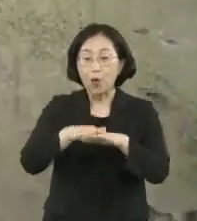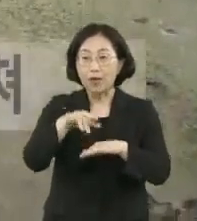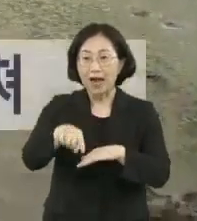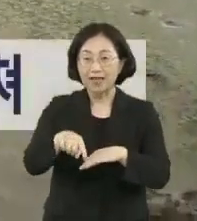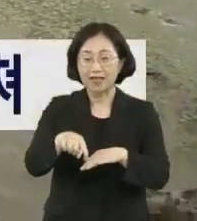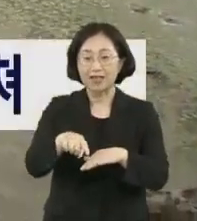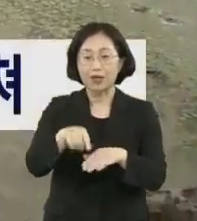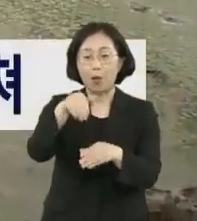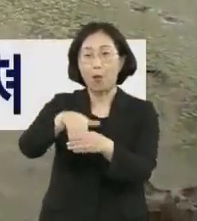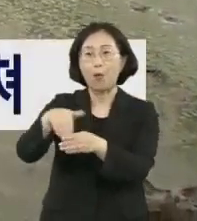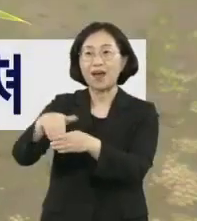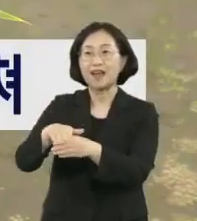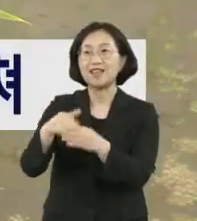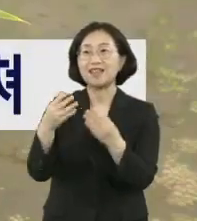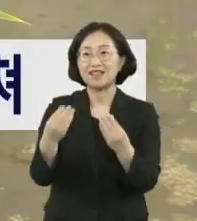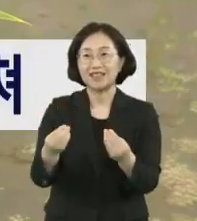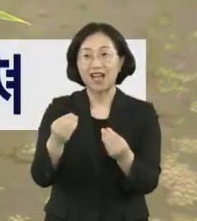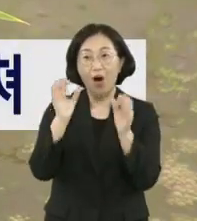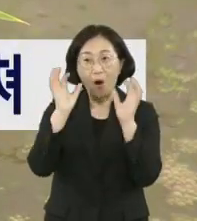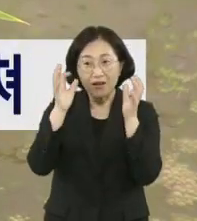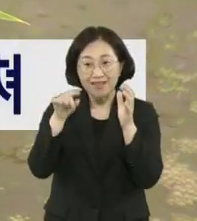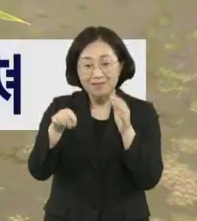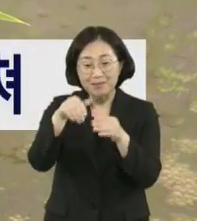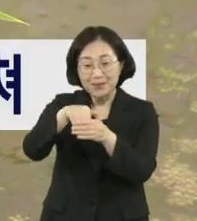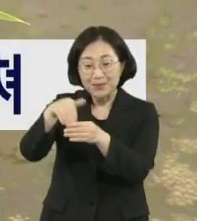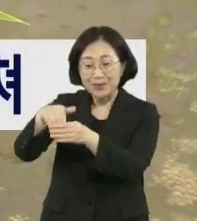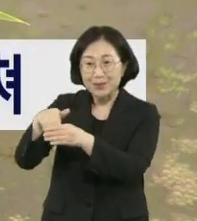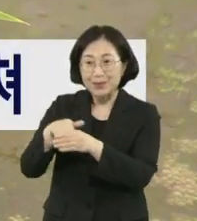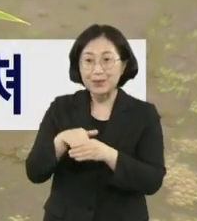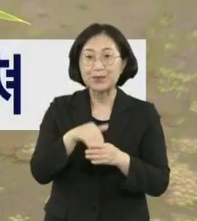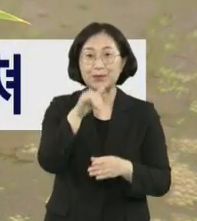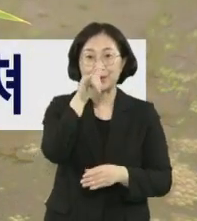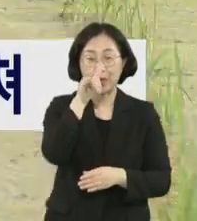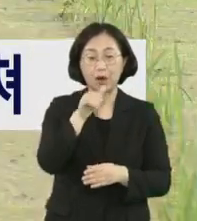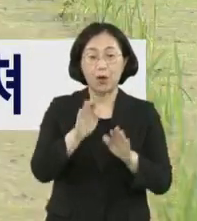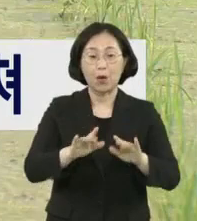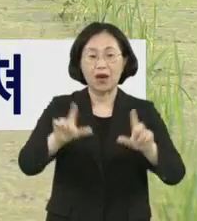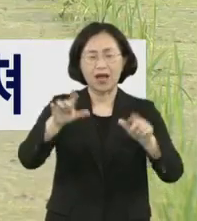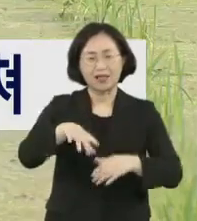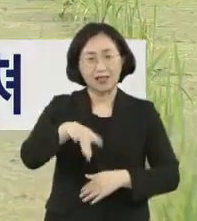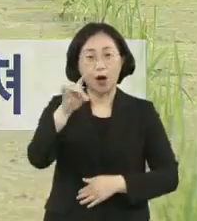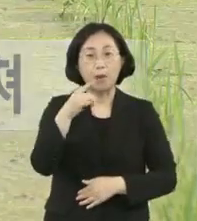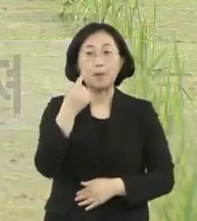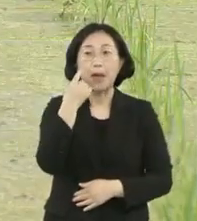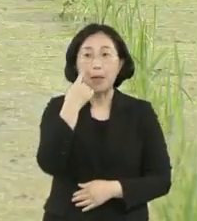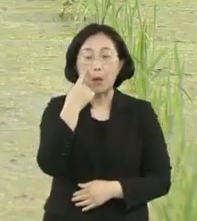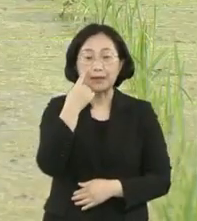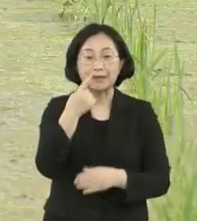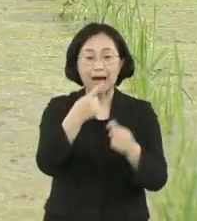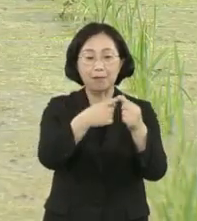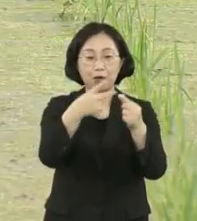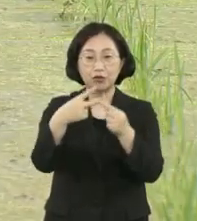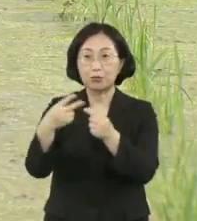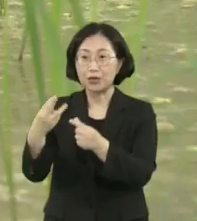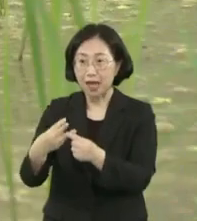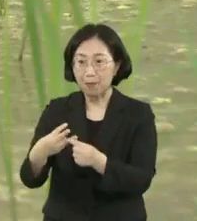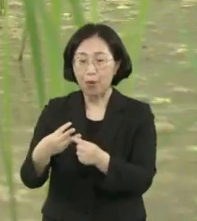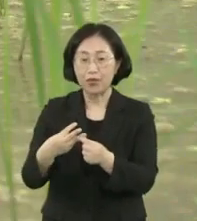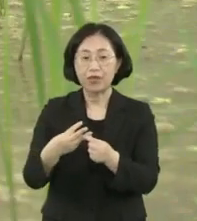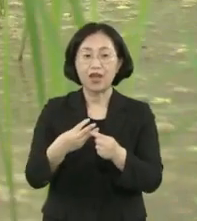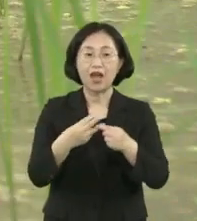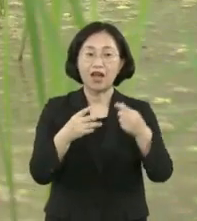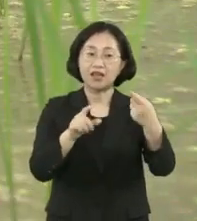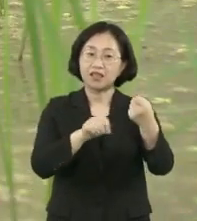이제 막 보내기를 마친 어린 벼들이 심어져 있습니다. 올해 처음으로 시도되는 삼모작으로 11월